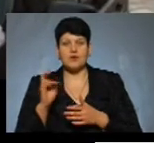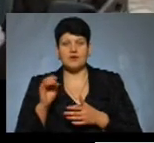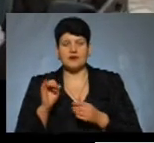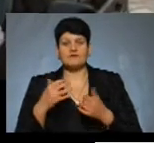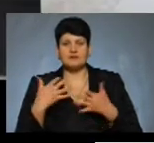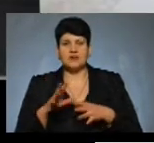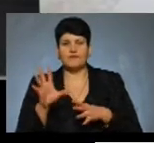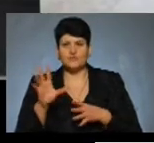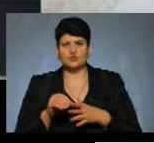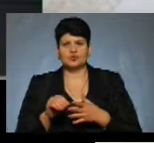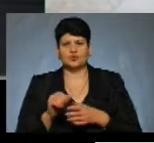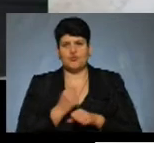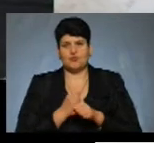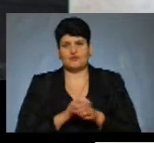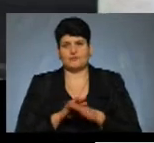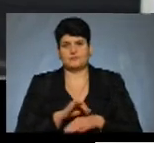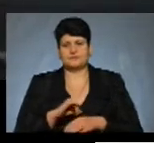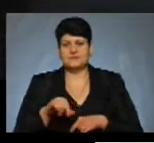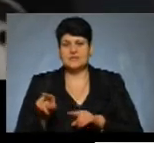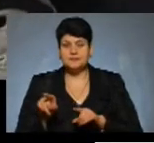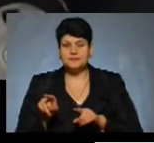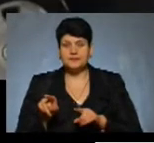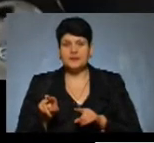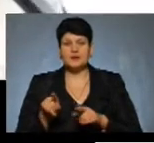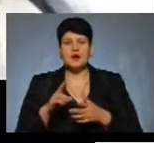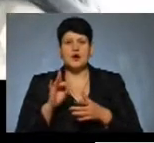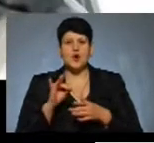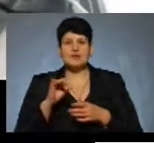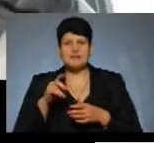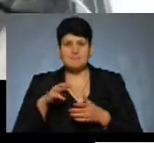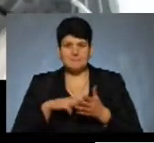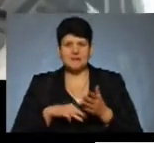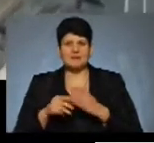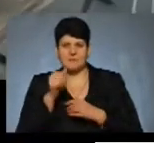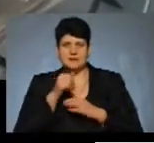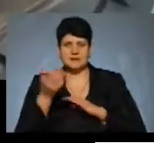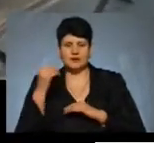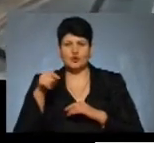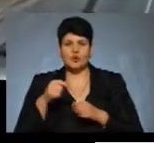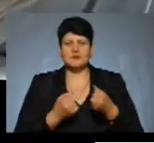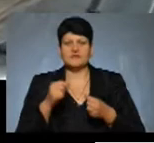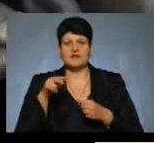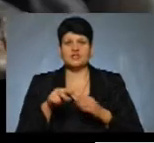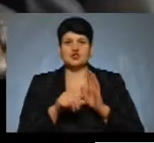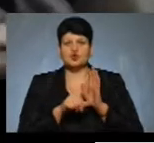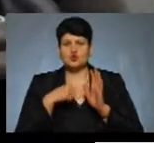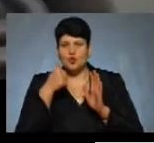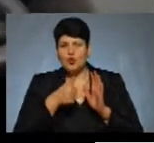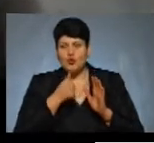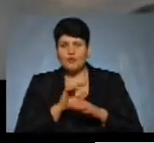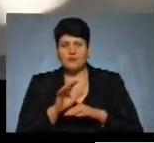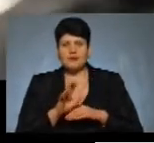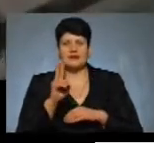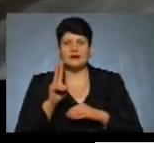роботу виконував. Розмитнив авто чоловік місяць тому. Його машина 2006 року випуску із двигуном об'ємом